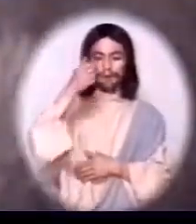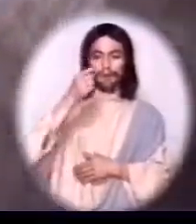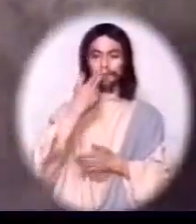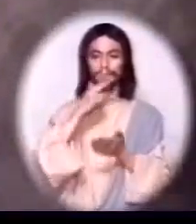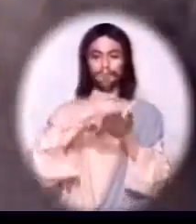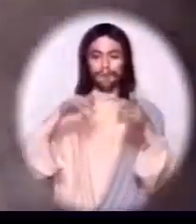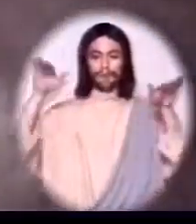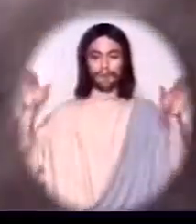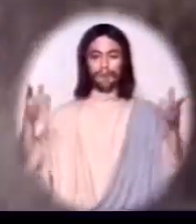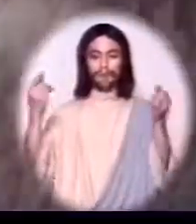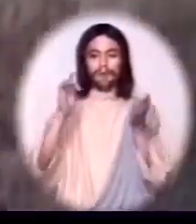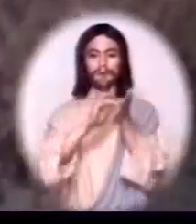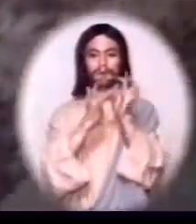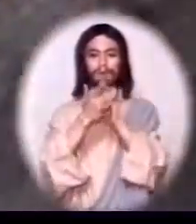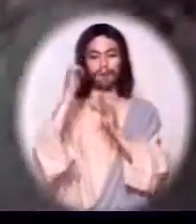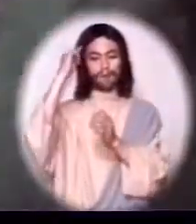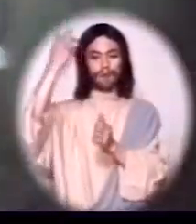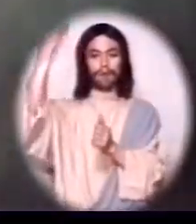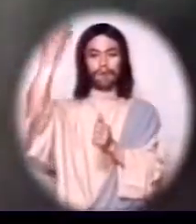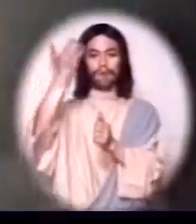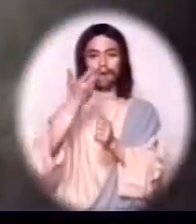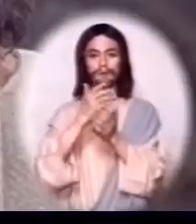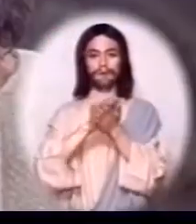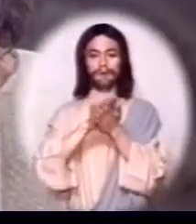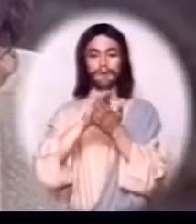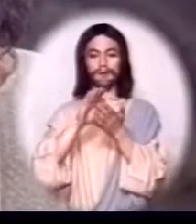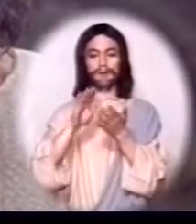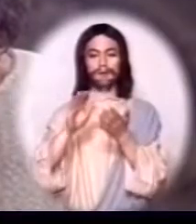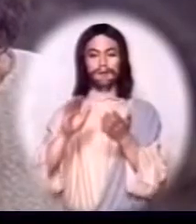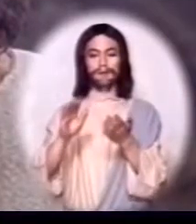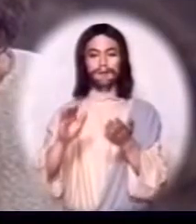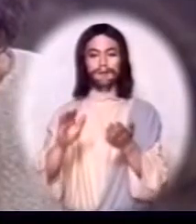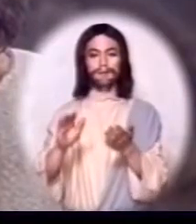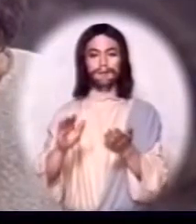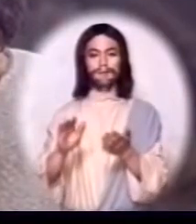성령님이 비둘기 같은 모양으로 예수님 위에 내려오셨습니다.